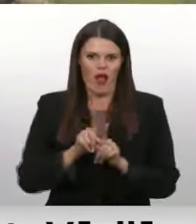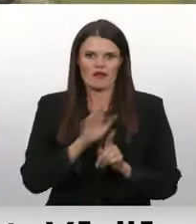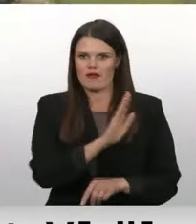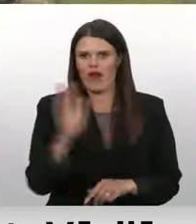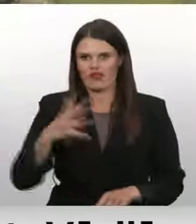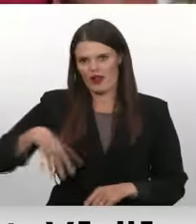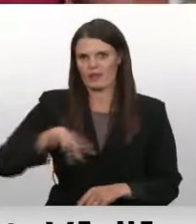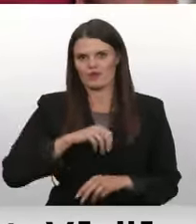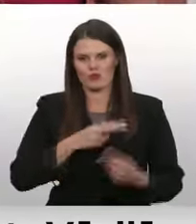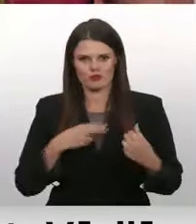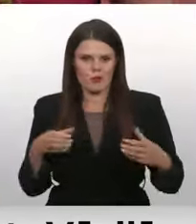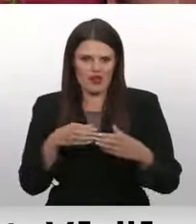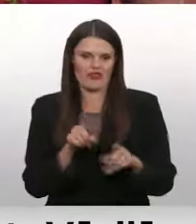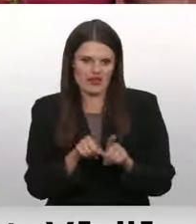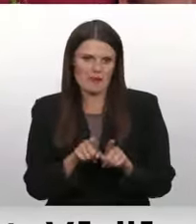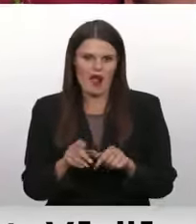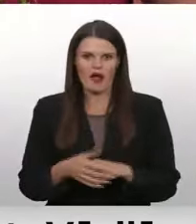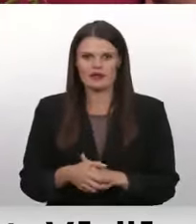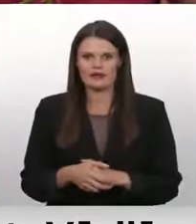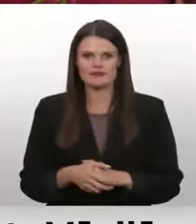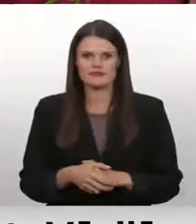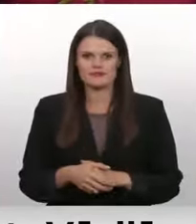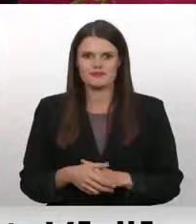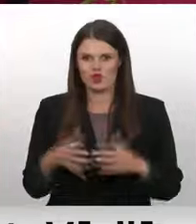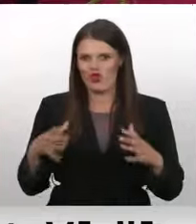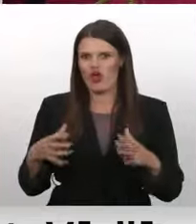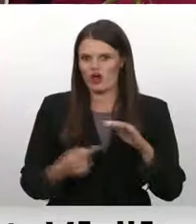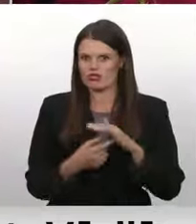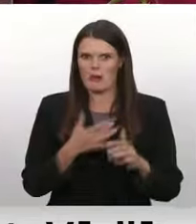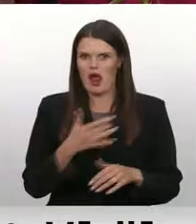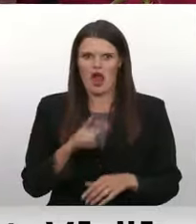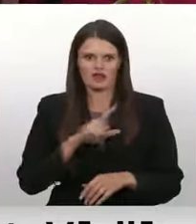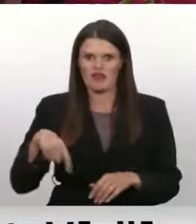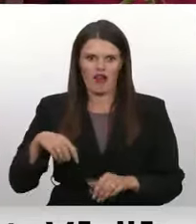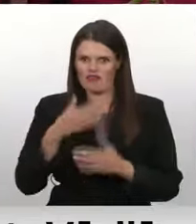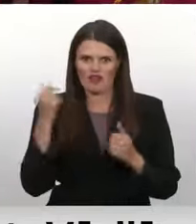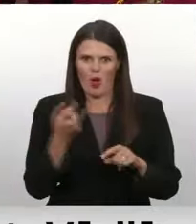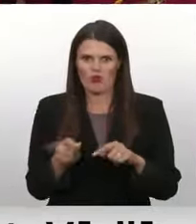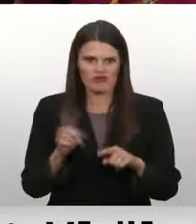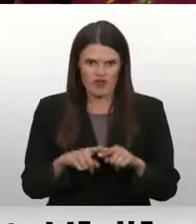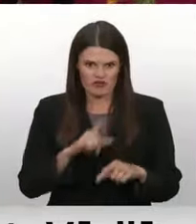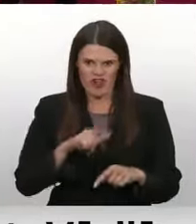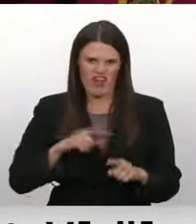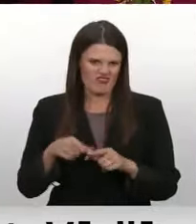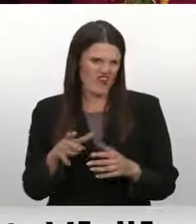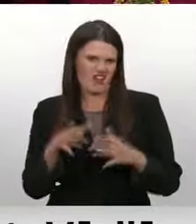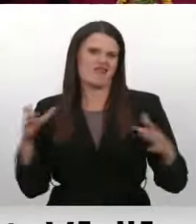mums un, protams, biedrībai. Reāli liela tāda. Latvijā, man liekas, nav iespējams dabūt. Vēl lielāka.